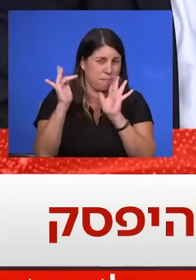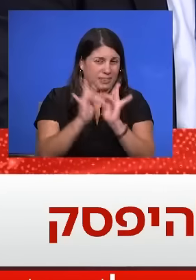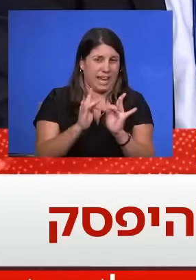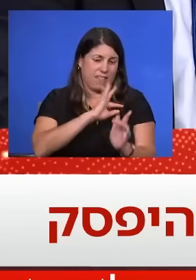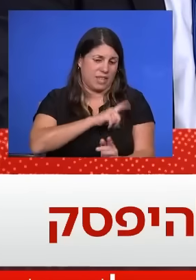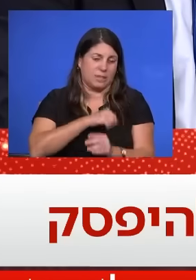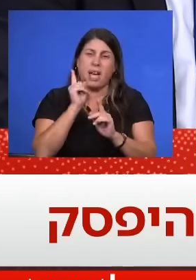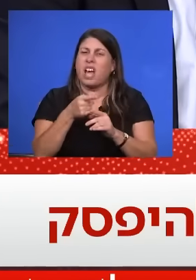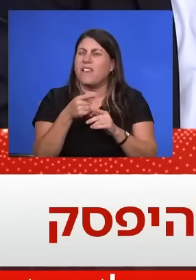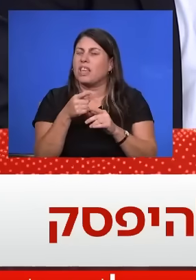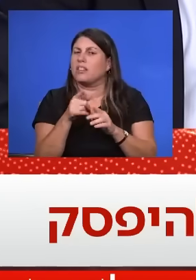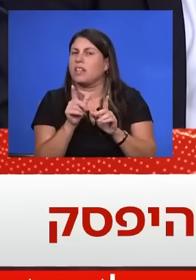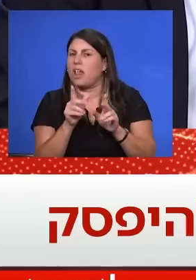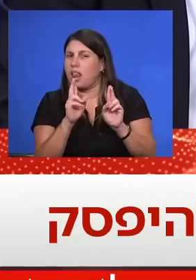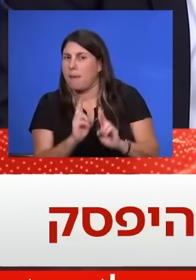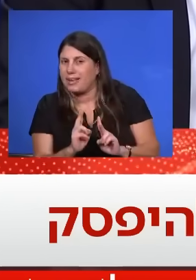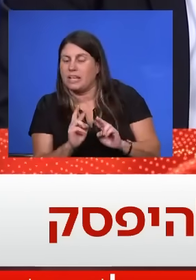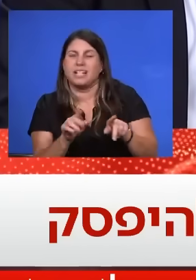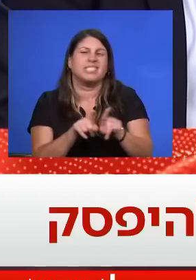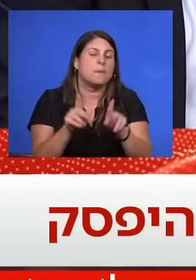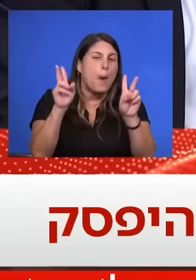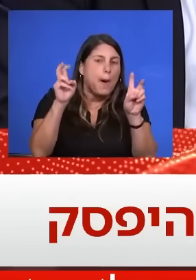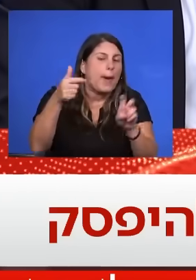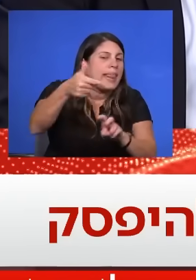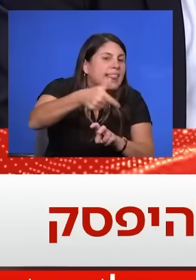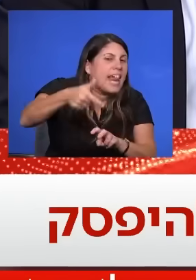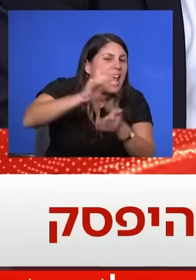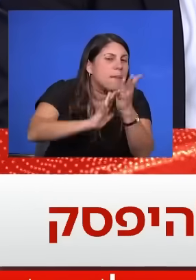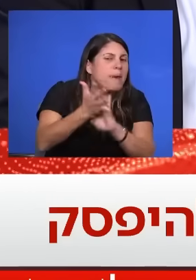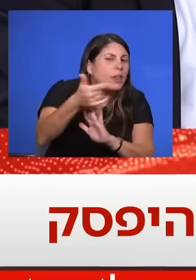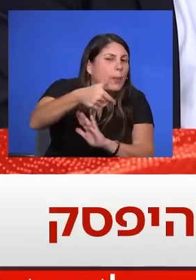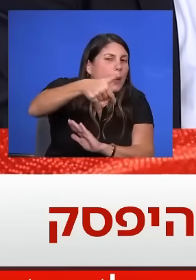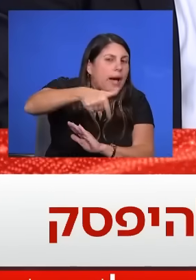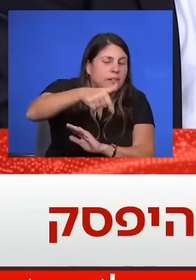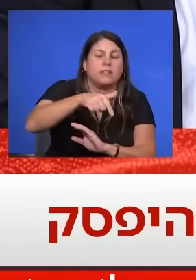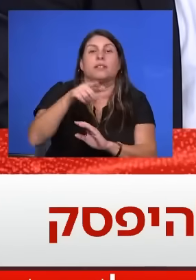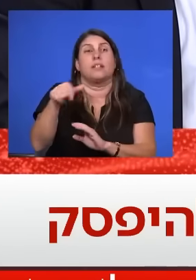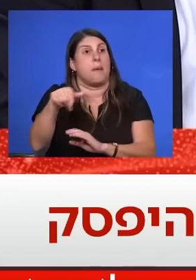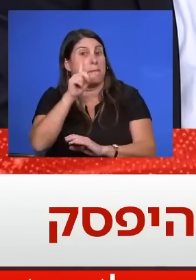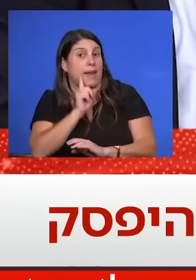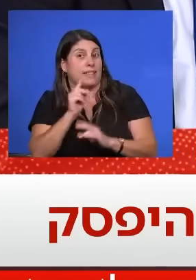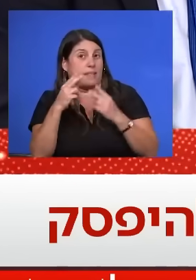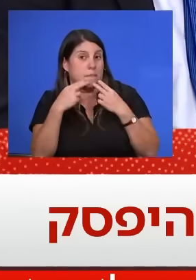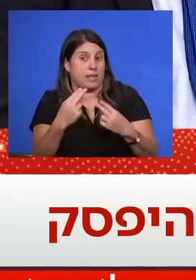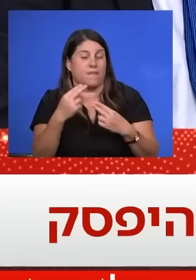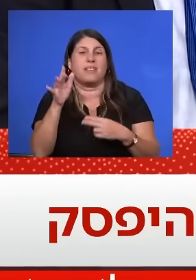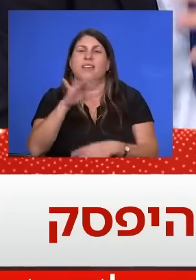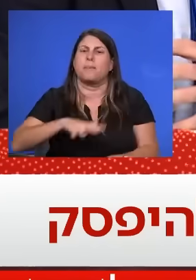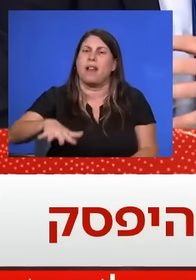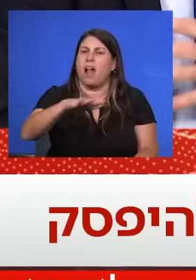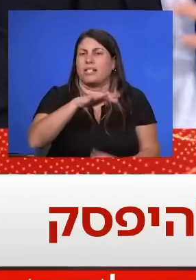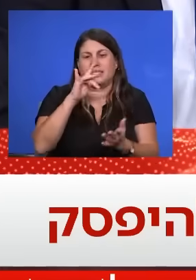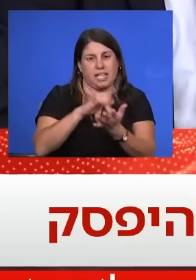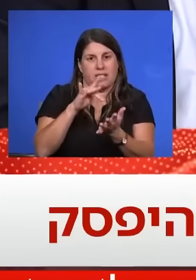שופכים דלק על המדורה. התבטאות מעניינת של ביידן שמתייחס גם לזירה הזאת מהצד